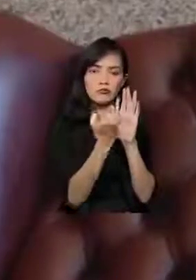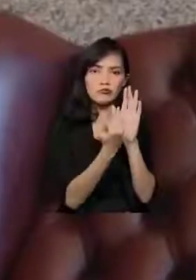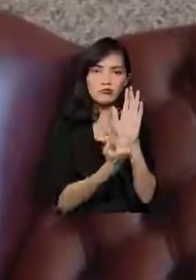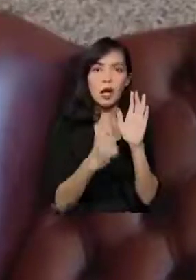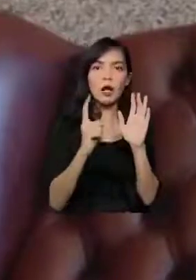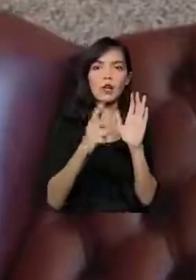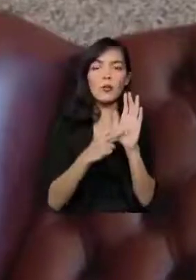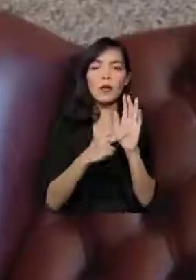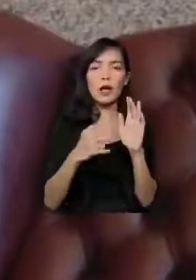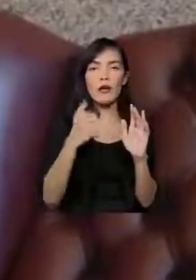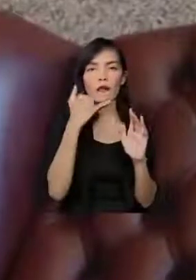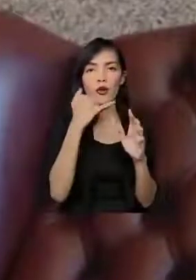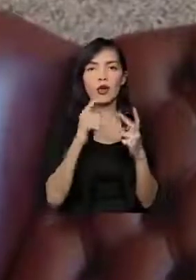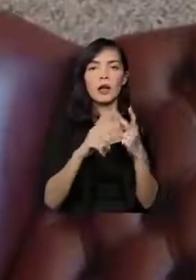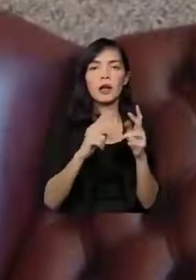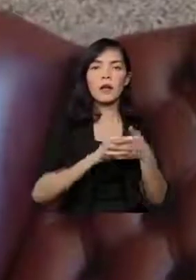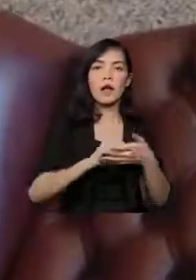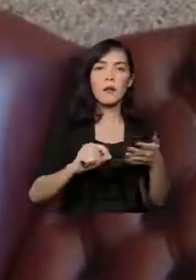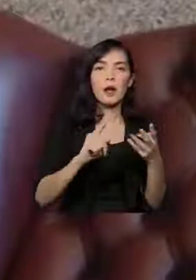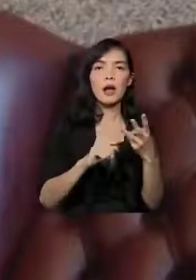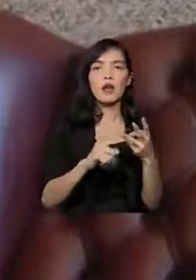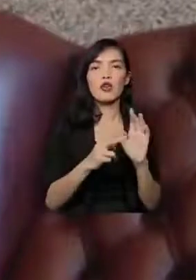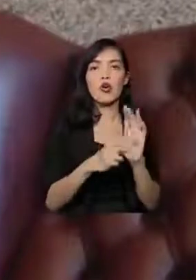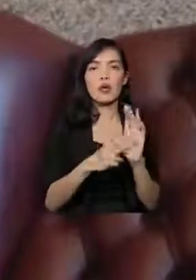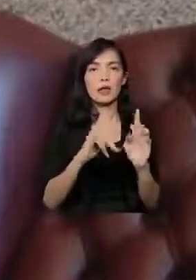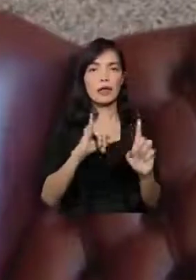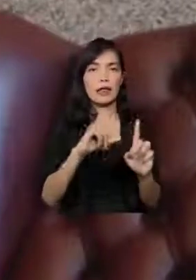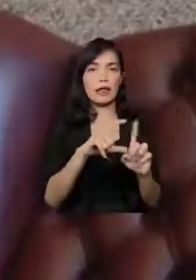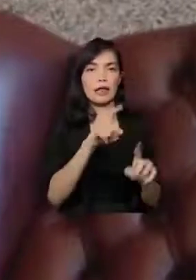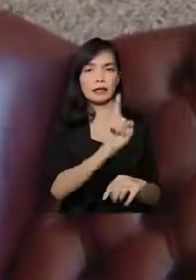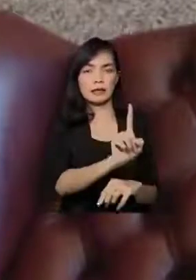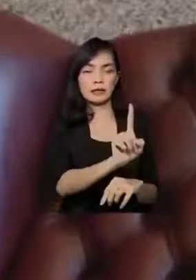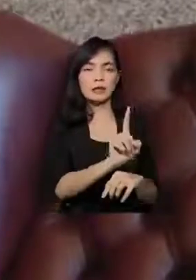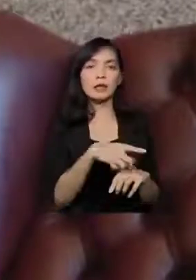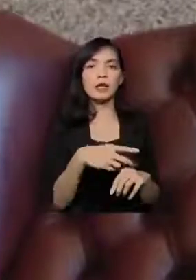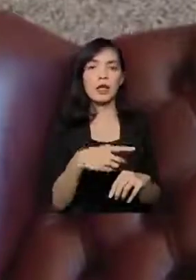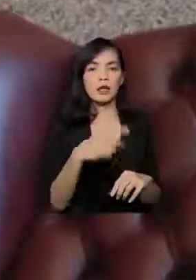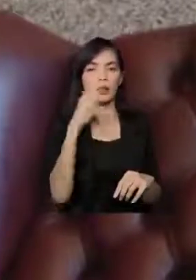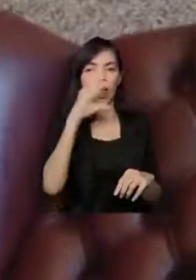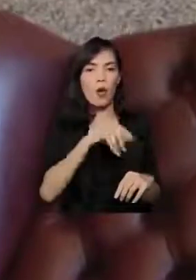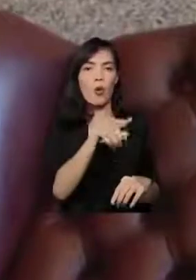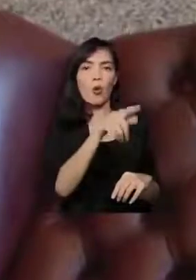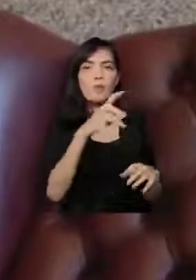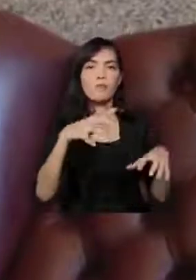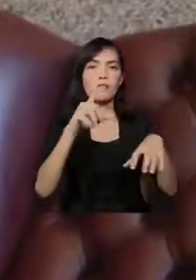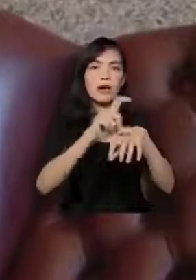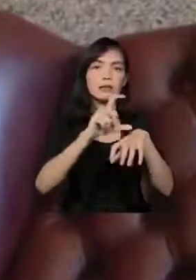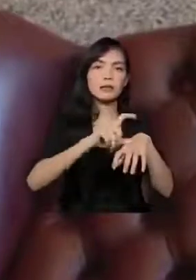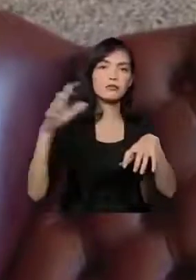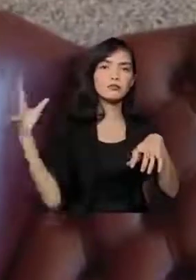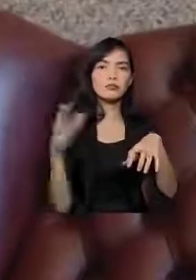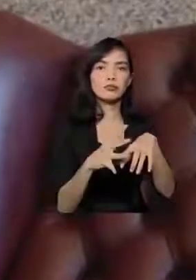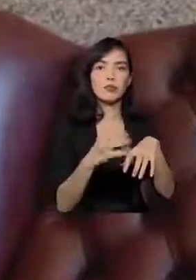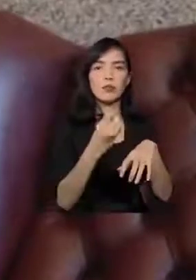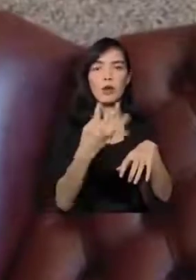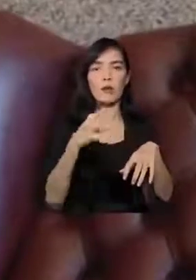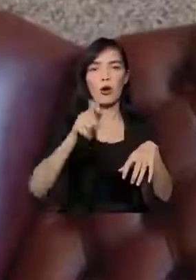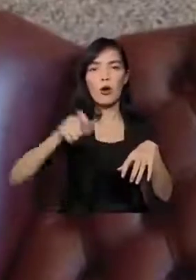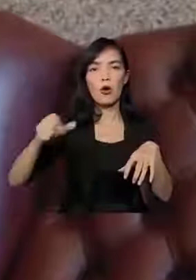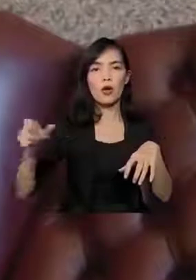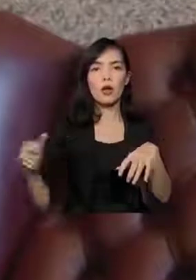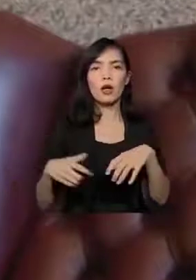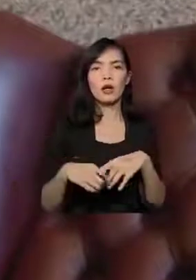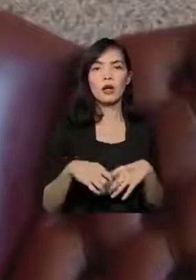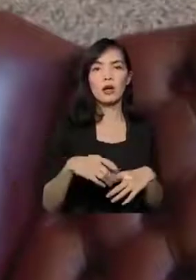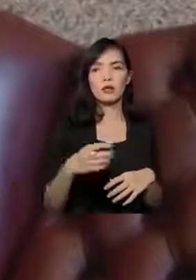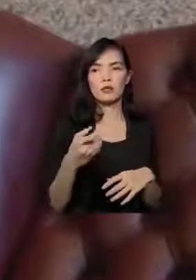nomor IC jadi terjadi sesuatu bisa di trek di masjid itu ada berapa orang siapa saja Kemudian pada